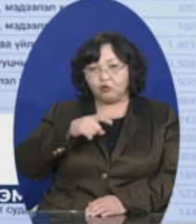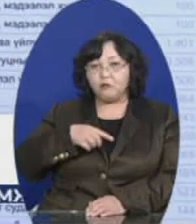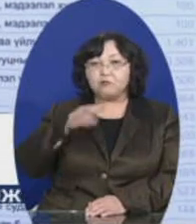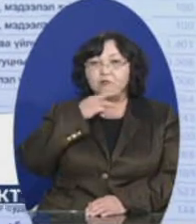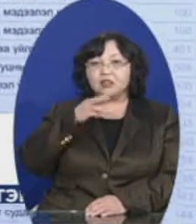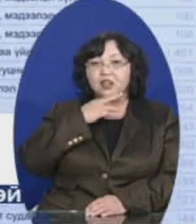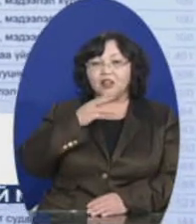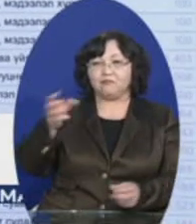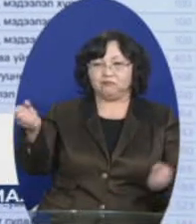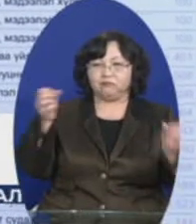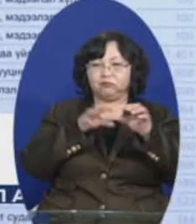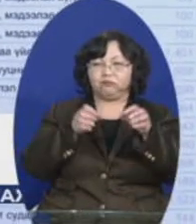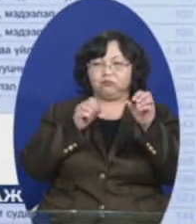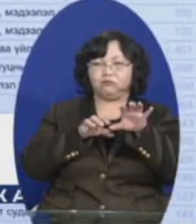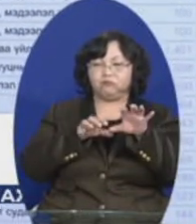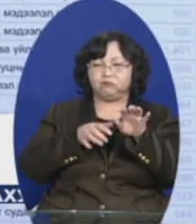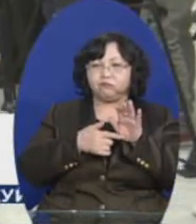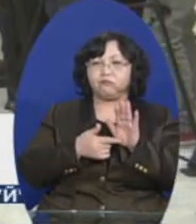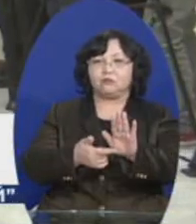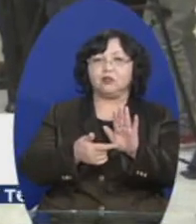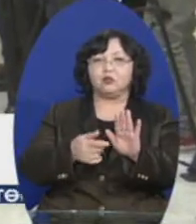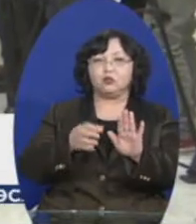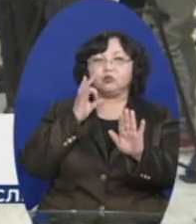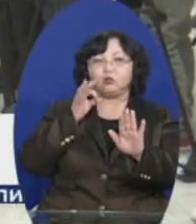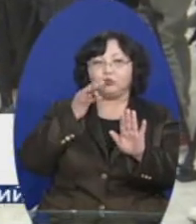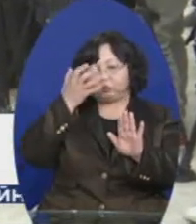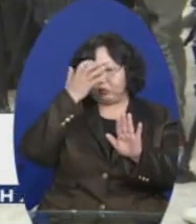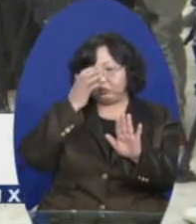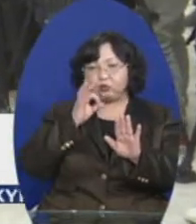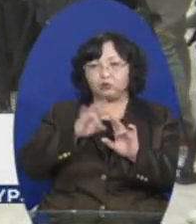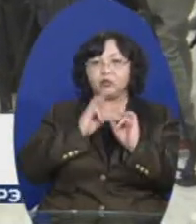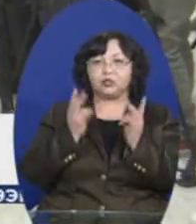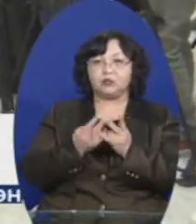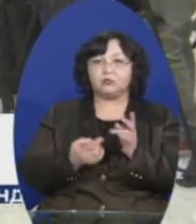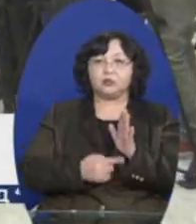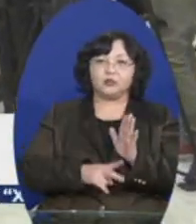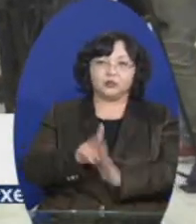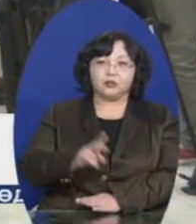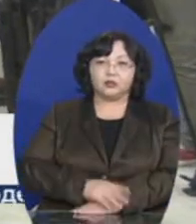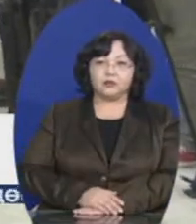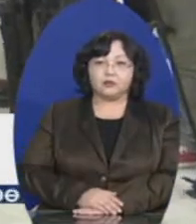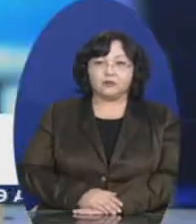зөв төрийн эхлэл болно гэдгийг онцолж байлаа.